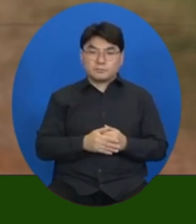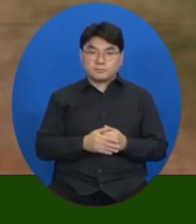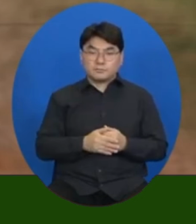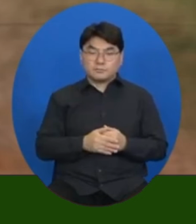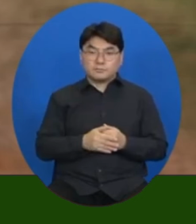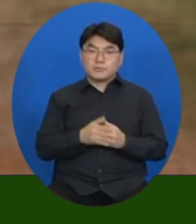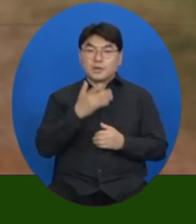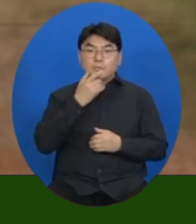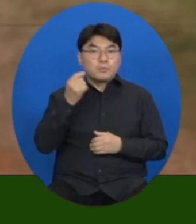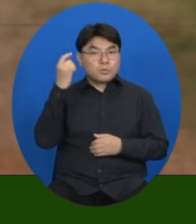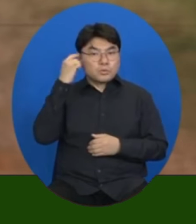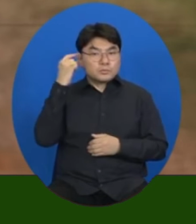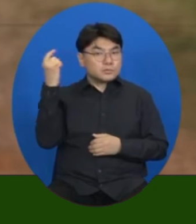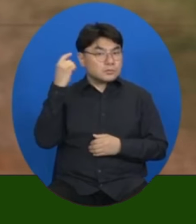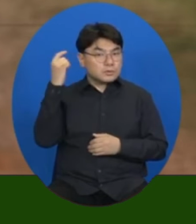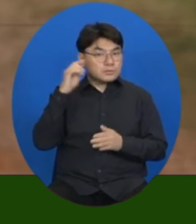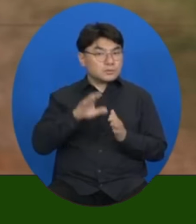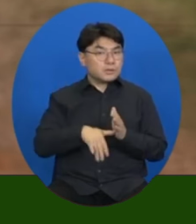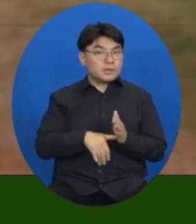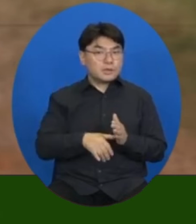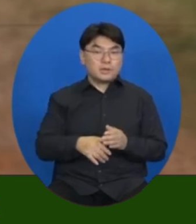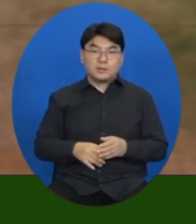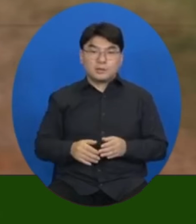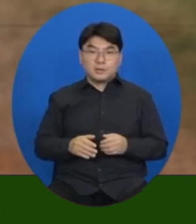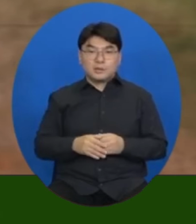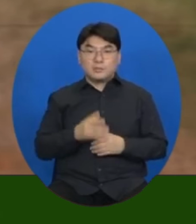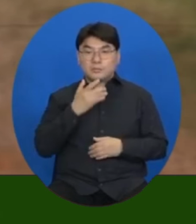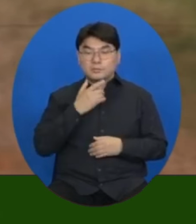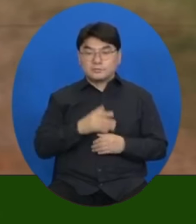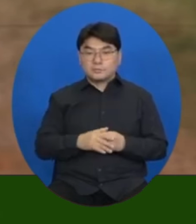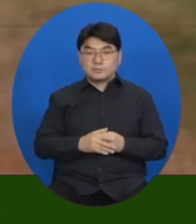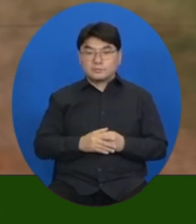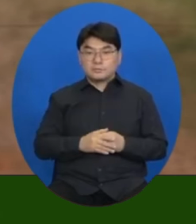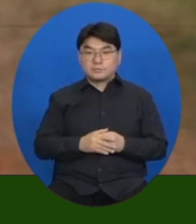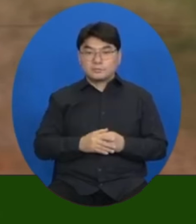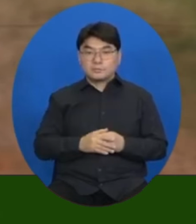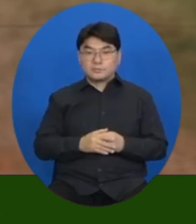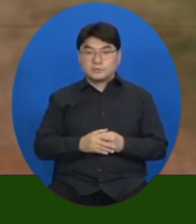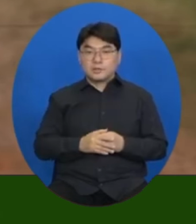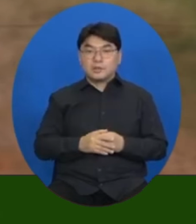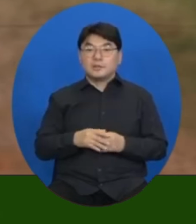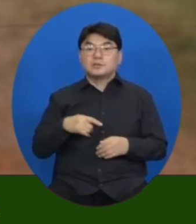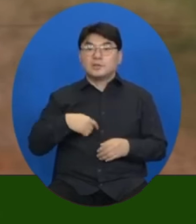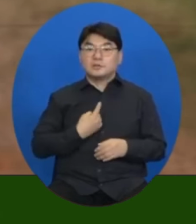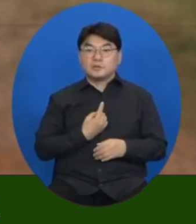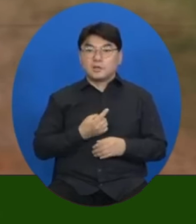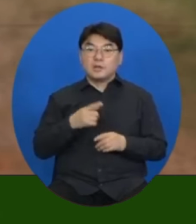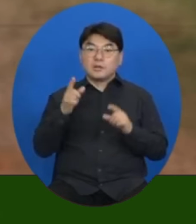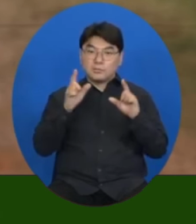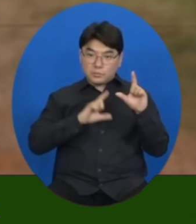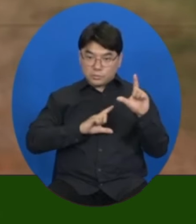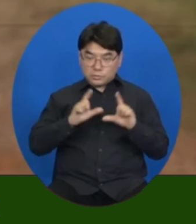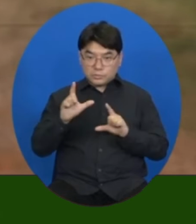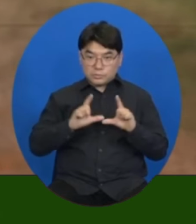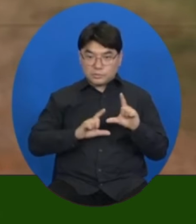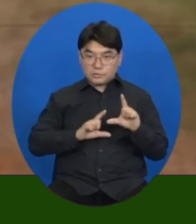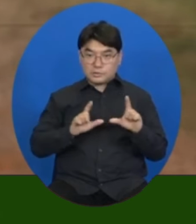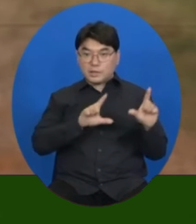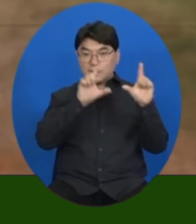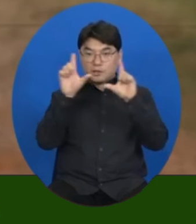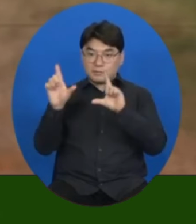겪으면서 깨닫게 된 것입니다 자신의 정체성이 성취나 업적에 둘 수 없다는